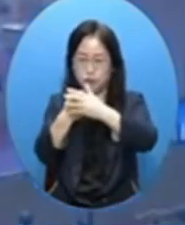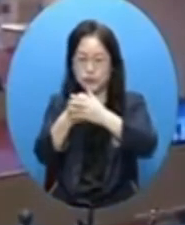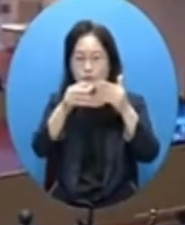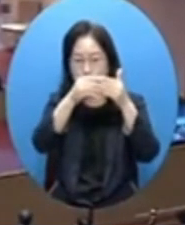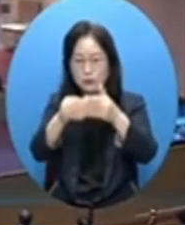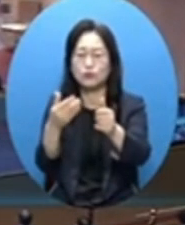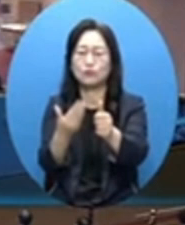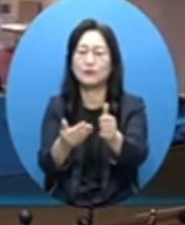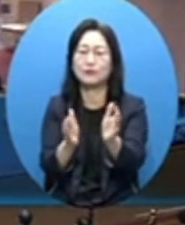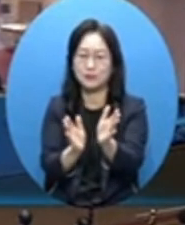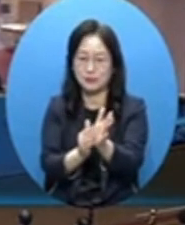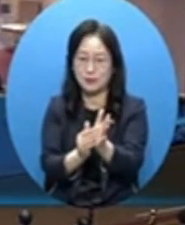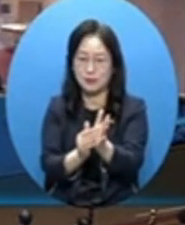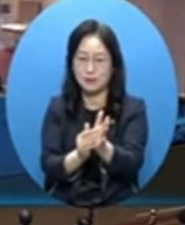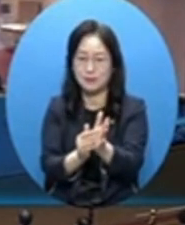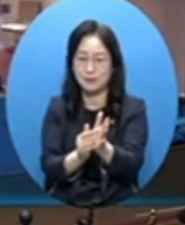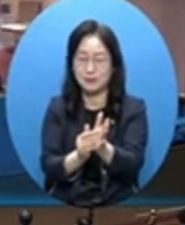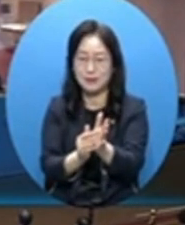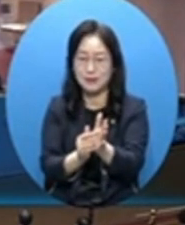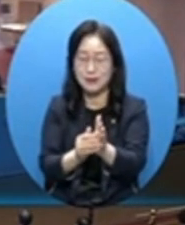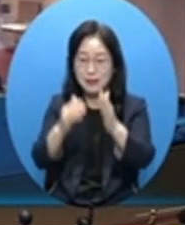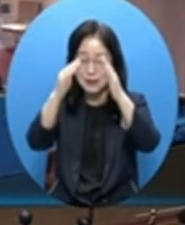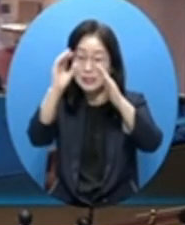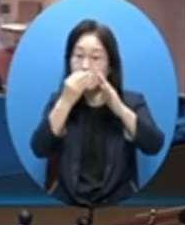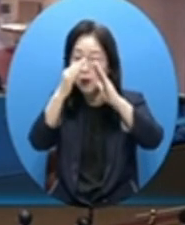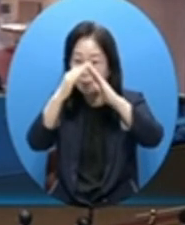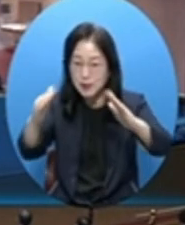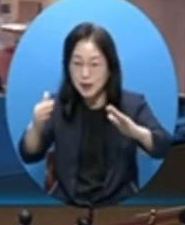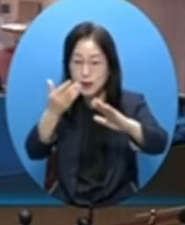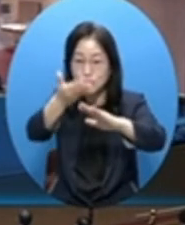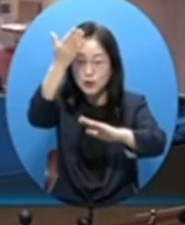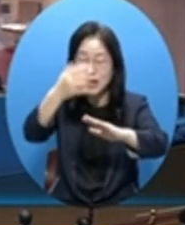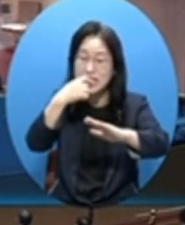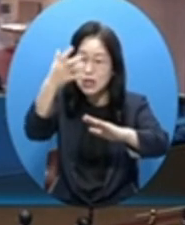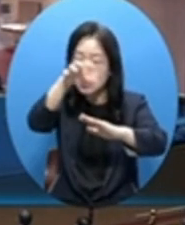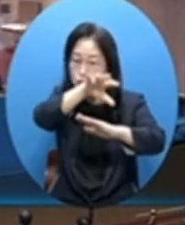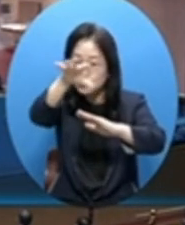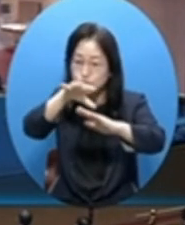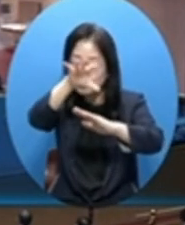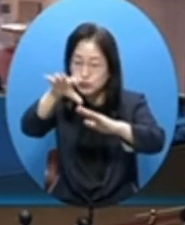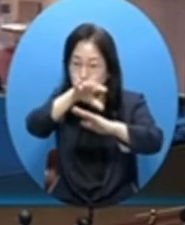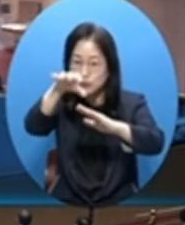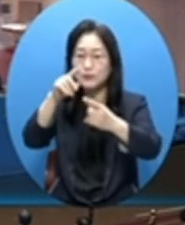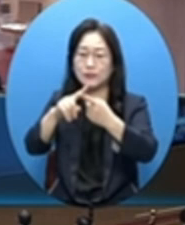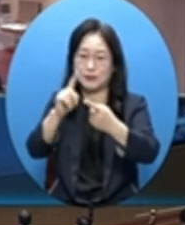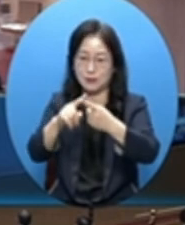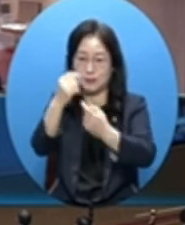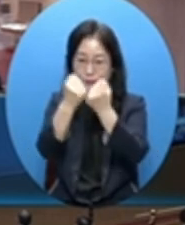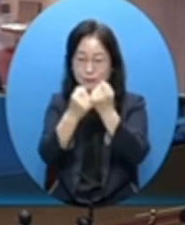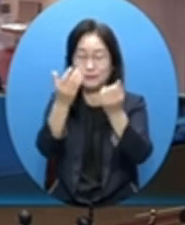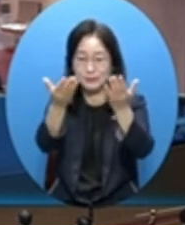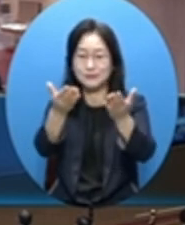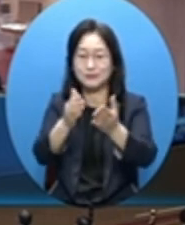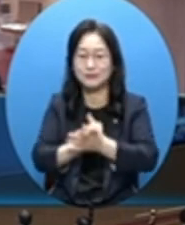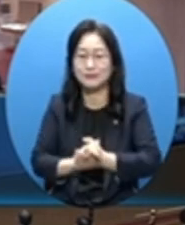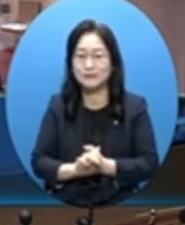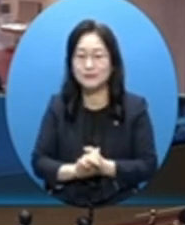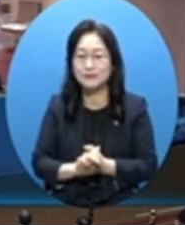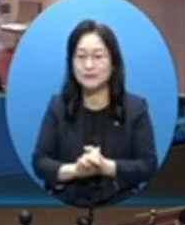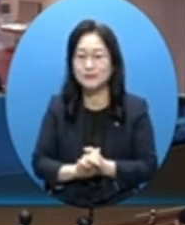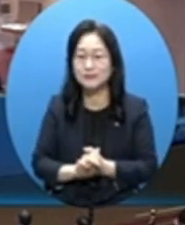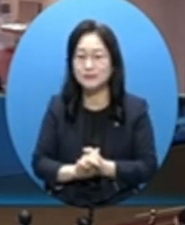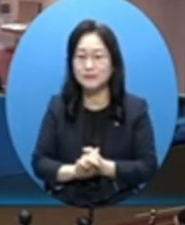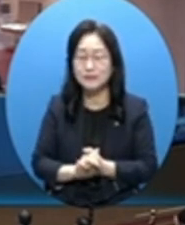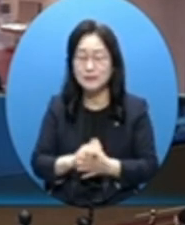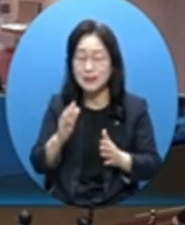먼저 성막에 구름이 머물러 있었는데 성막을 덮은 구름에 대해서 함께 생각해 보길